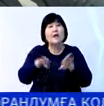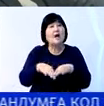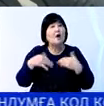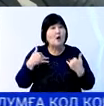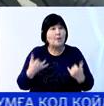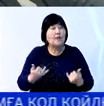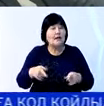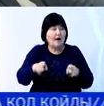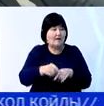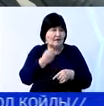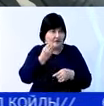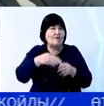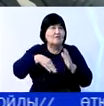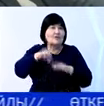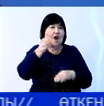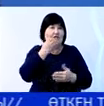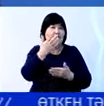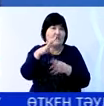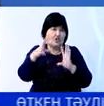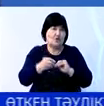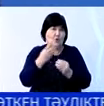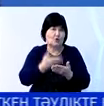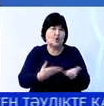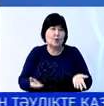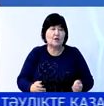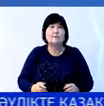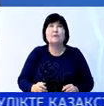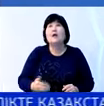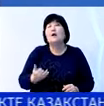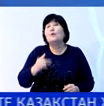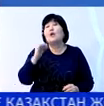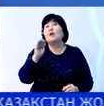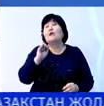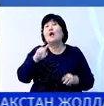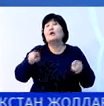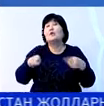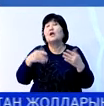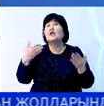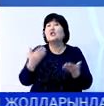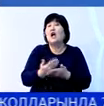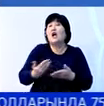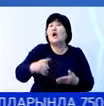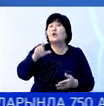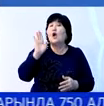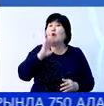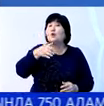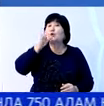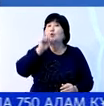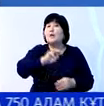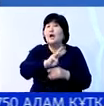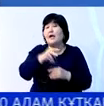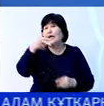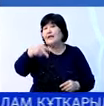биыл әлдеқайда жақсы нәтиже көрсетіп отыр. Инфрақұрылым дамыту бойынша ауылдың жаңадан қоныстанушы тұрғындарын ауыз сумен